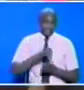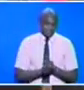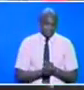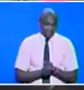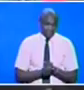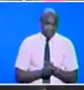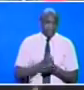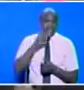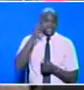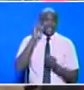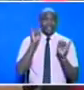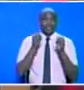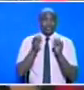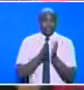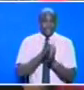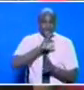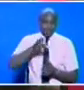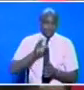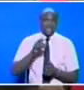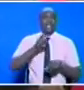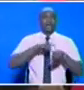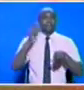Chris Dairo, KTN News, kaunti ya Embu.